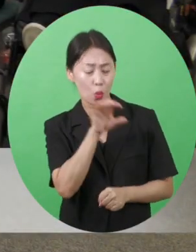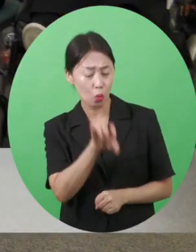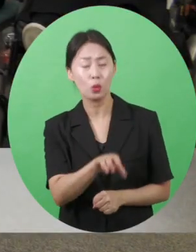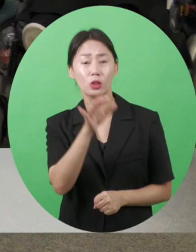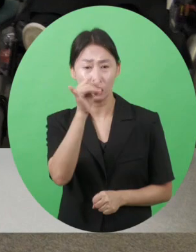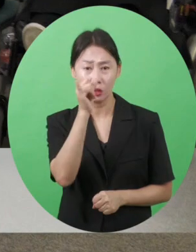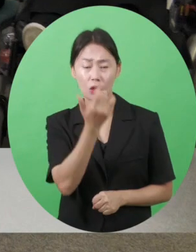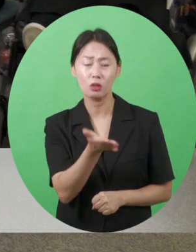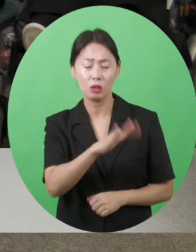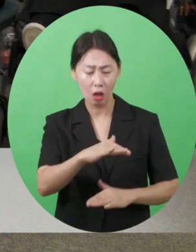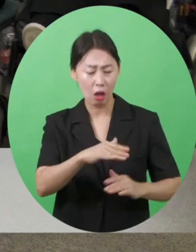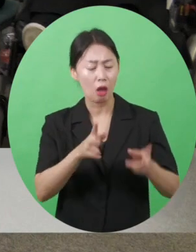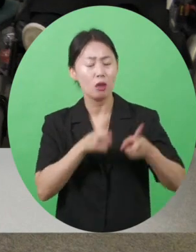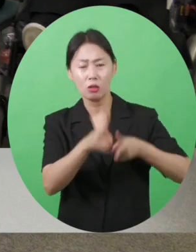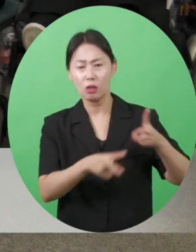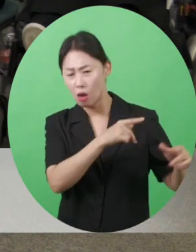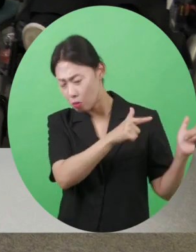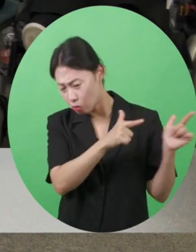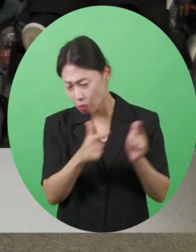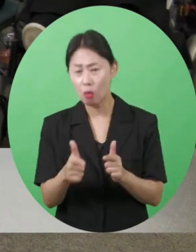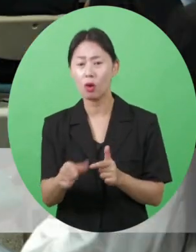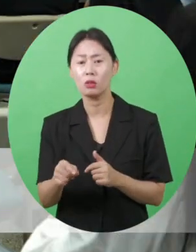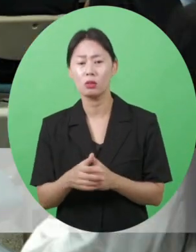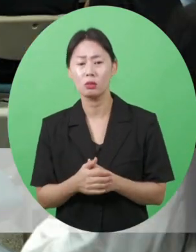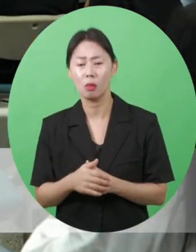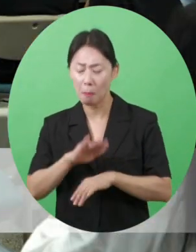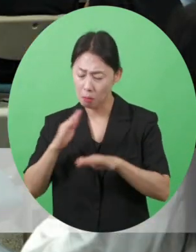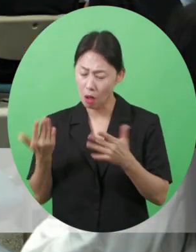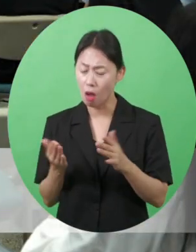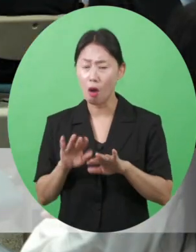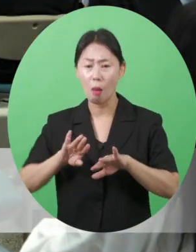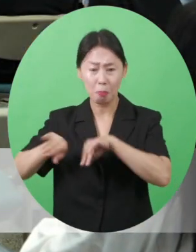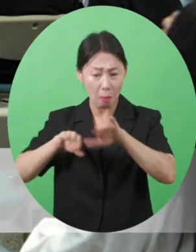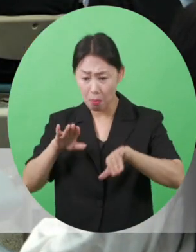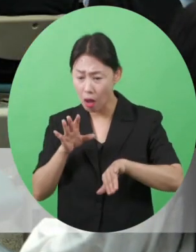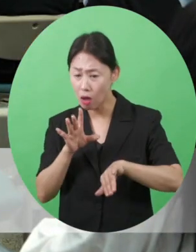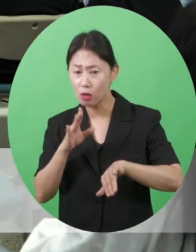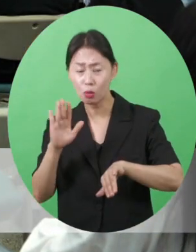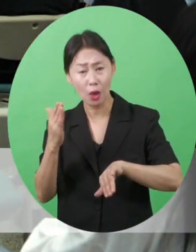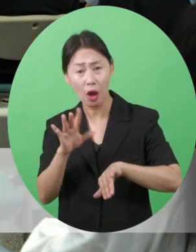사업에 진행하는 내용들에 개입해도 되냐? 안 됩니다.